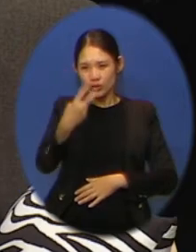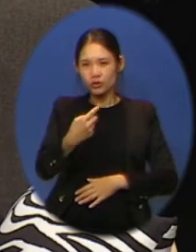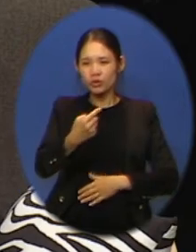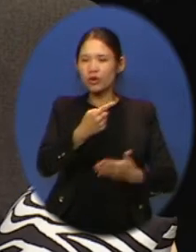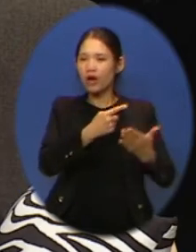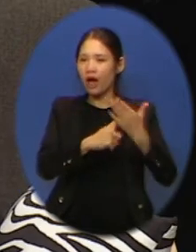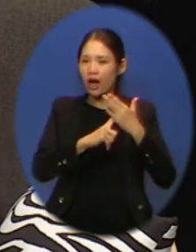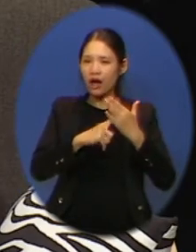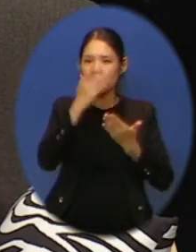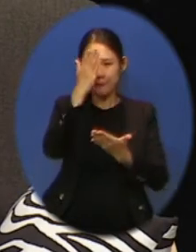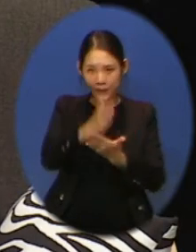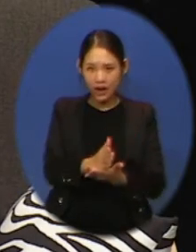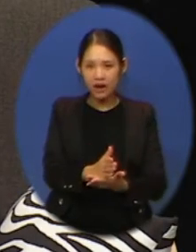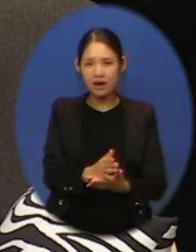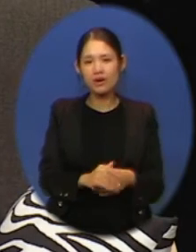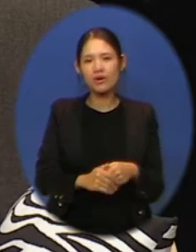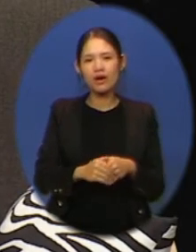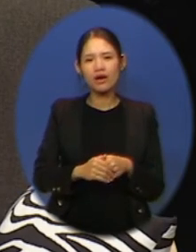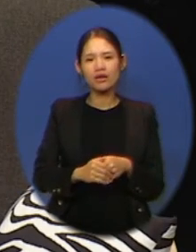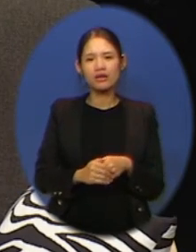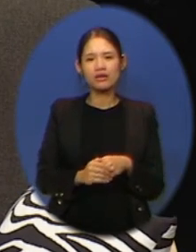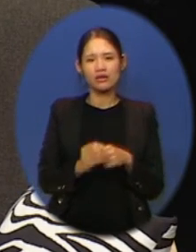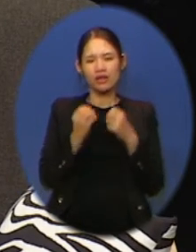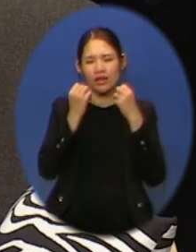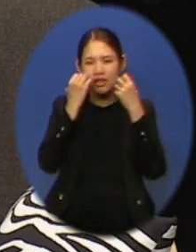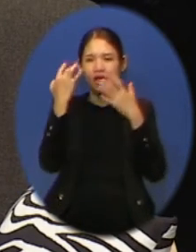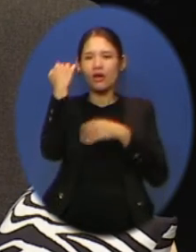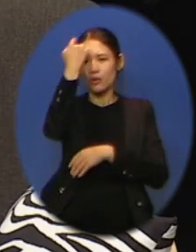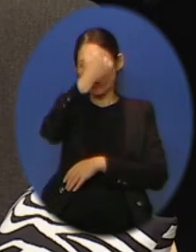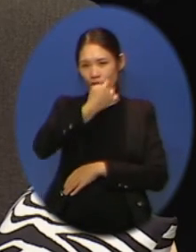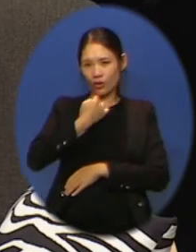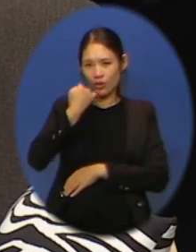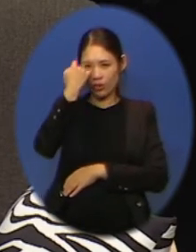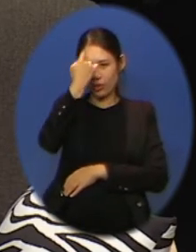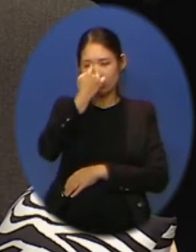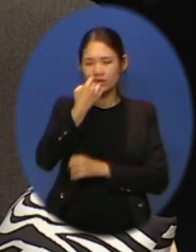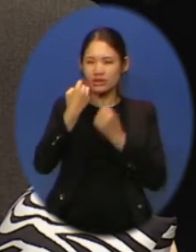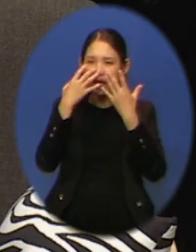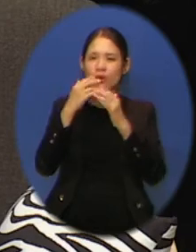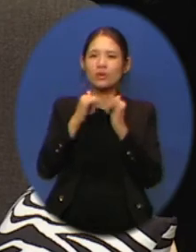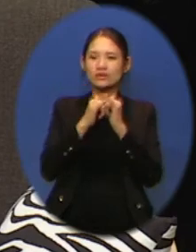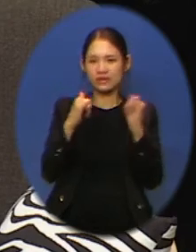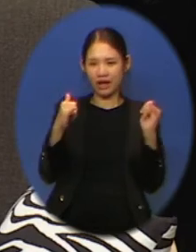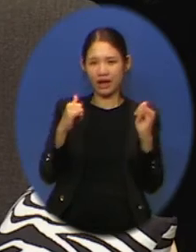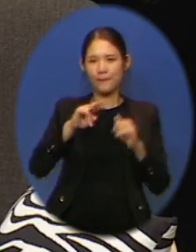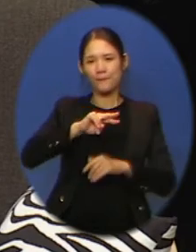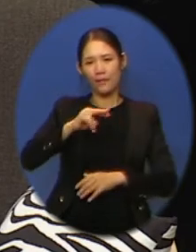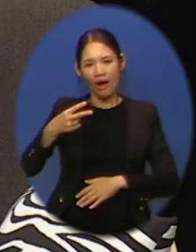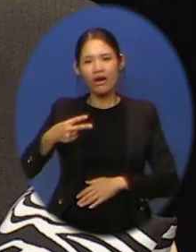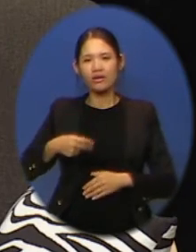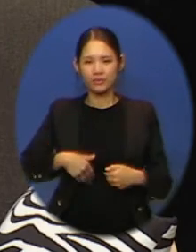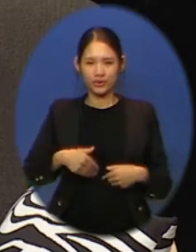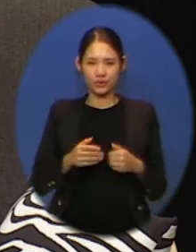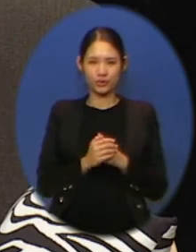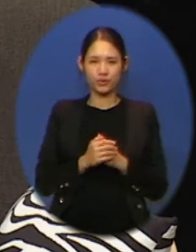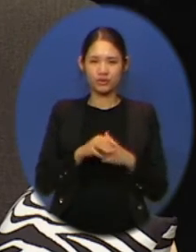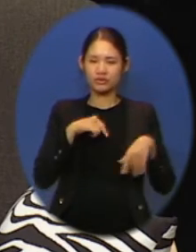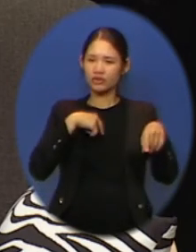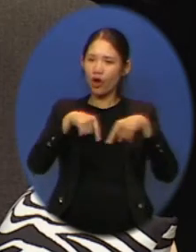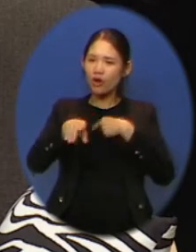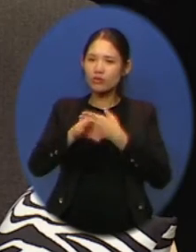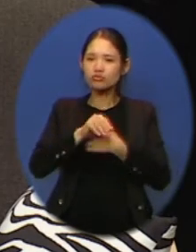이러지 말고 좀 제발 새로운 얼굴. 네. 꼭 나이가가 아니라 새로운 얼굴이 정치에 물지